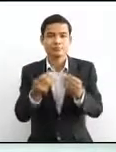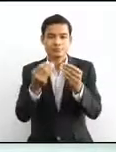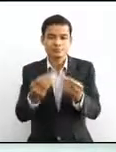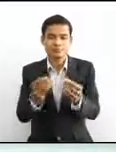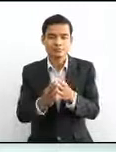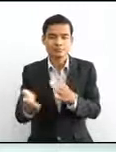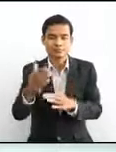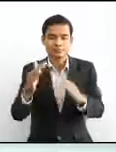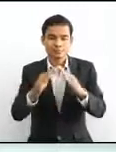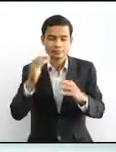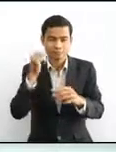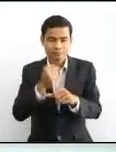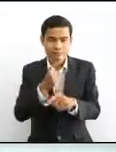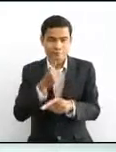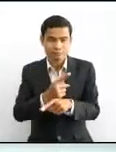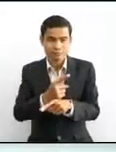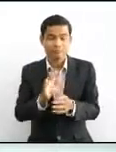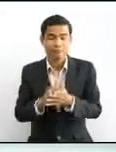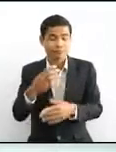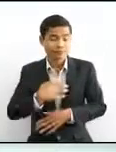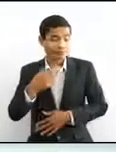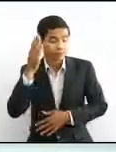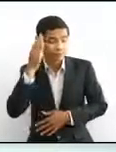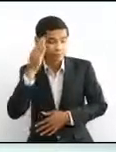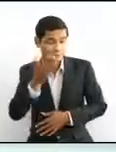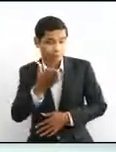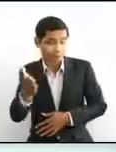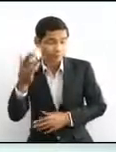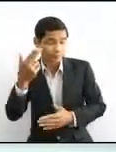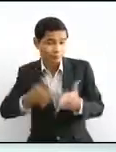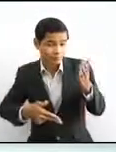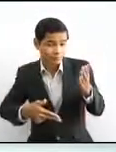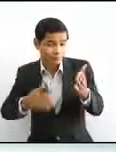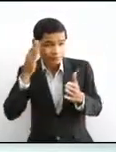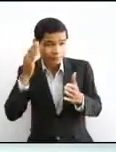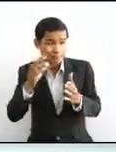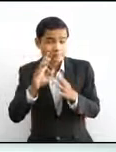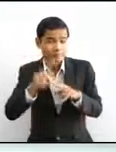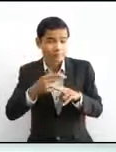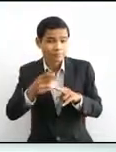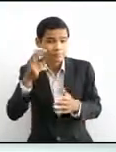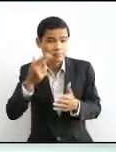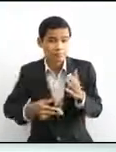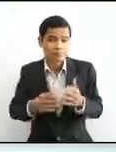này đã bán phơi cái cạp tiền này ná. Con chẳng đăng ấy rùng vãn. Chị xây tới nó. Chẳng đăng ớt.